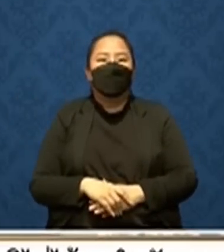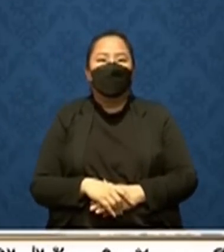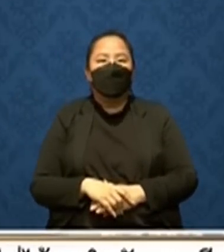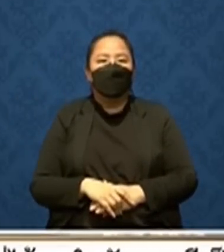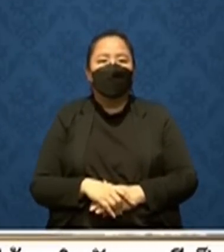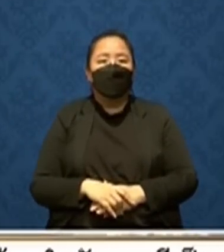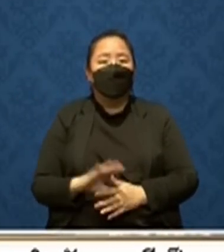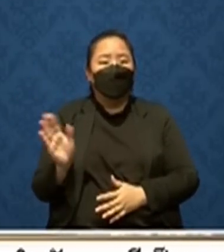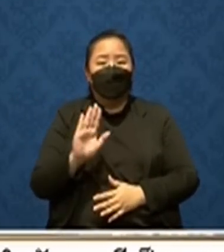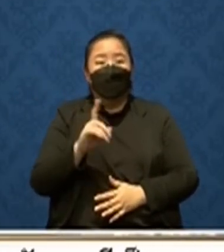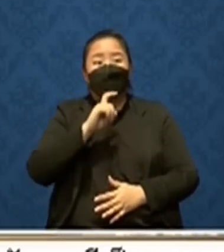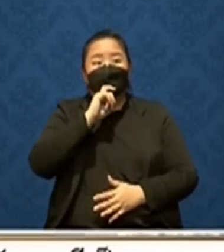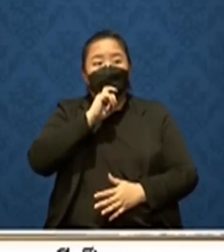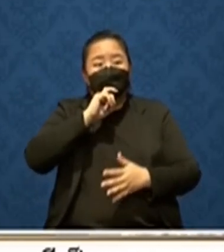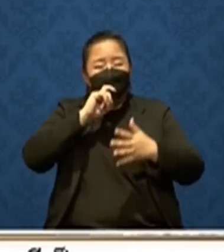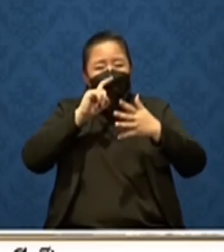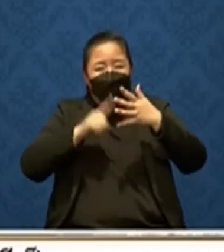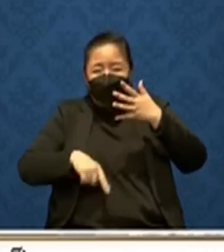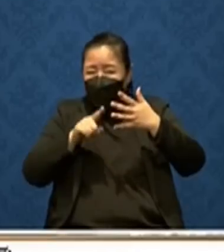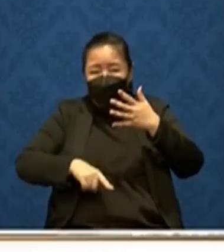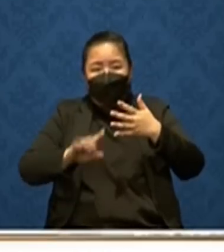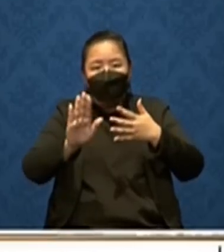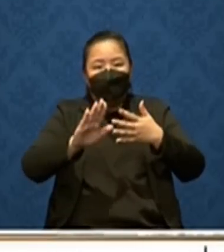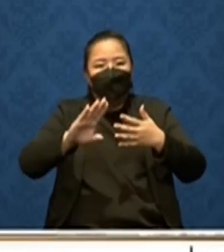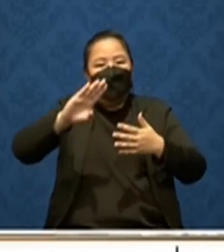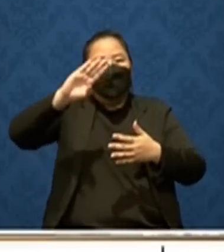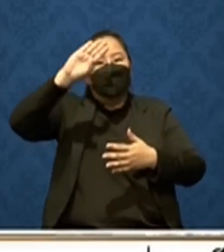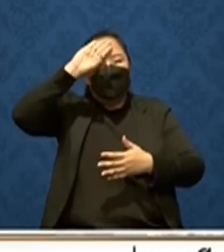เธอไม่ว่าอยู่หลังท้ายธรรมดาป่วยด้วยครับ